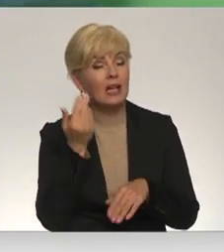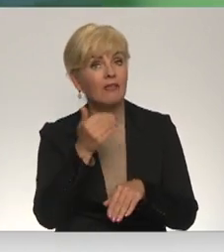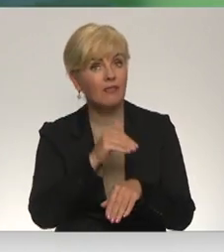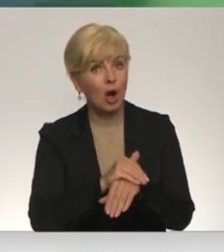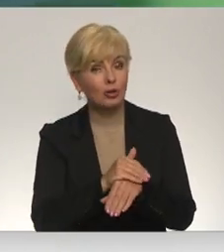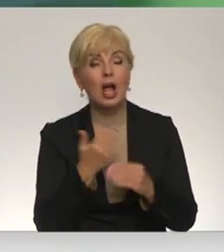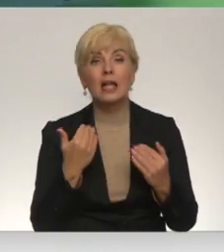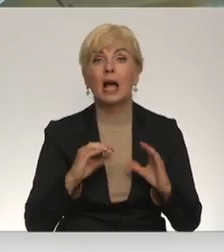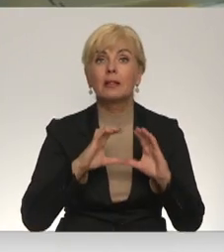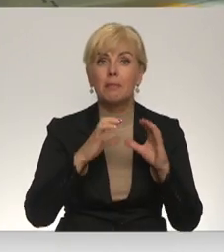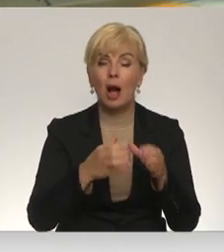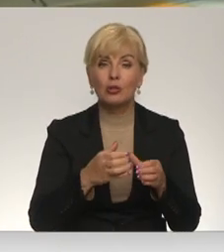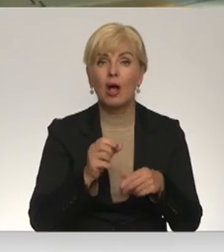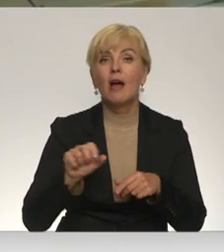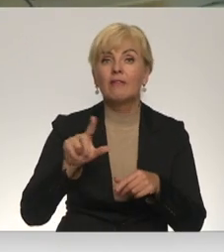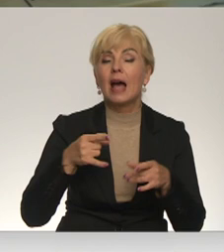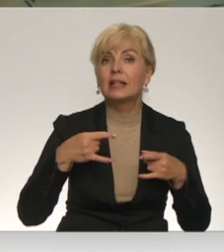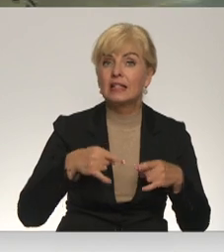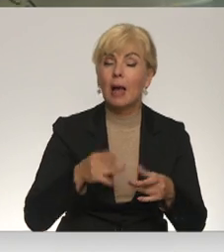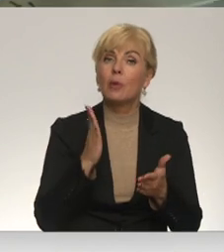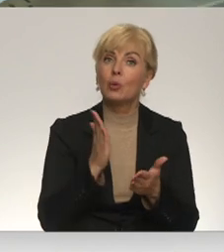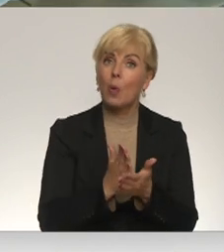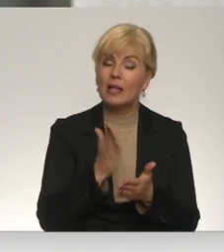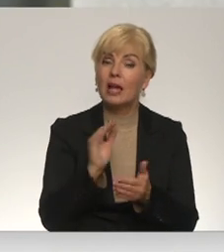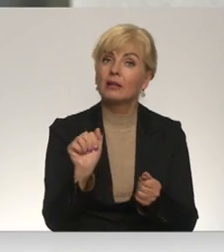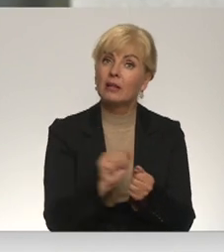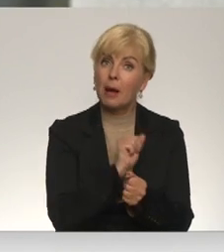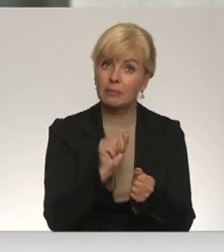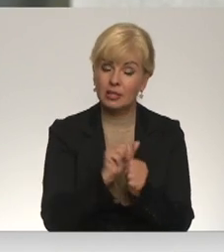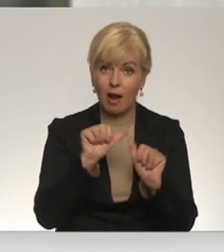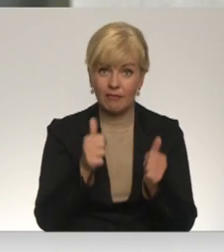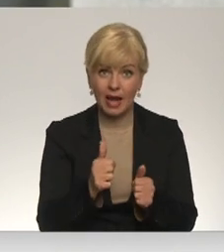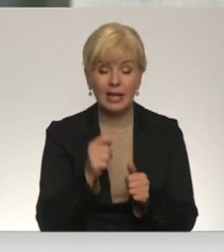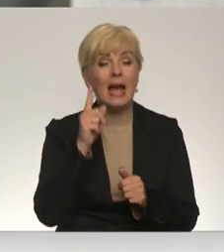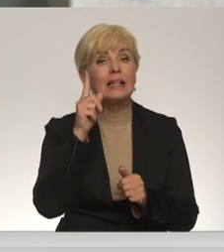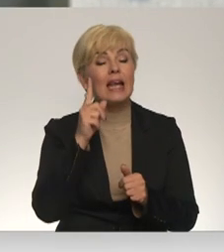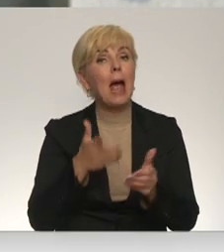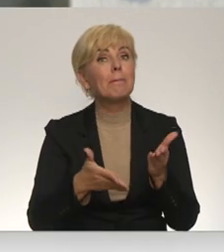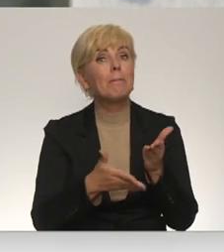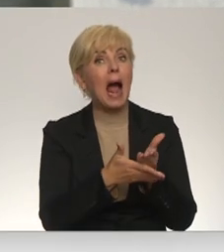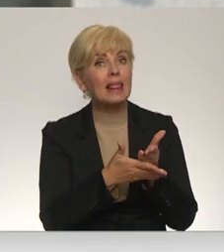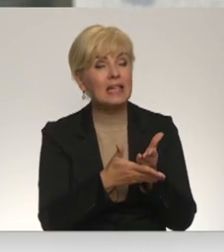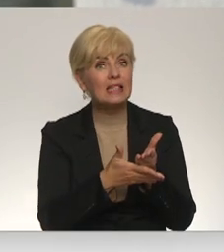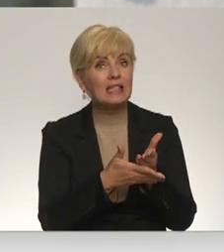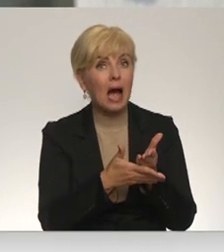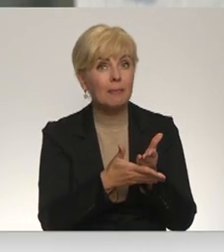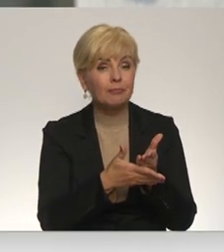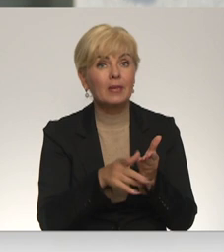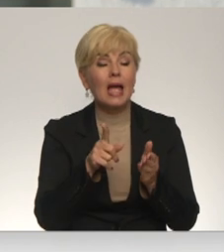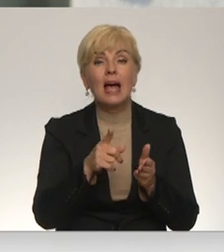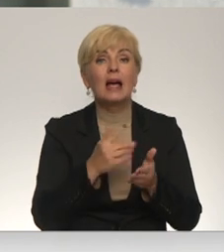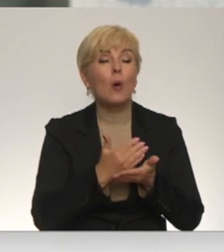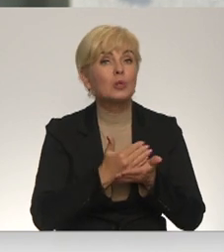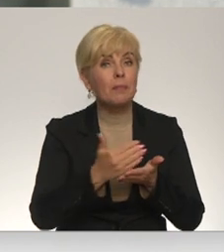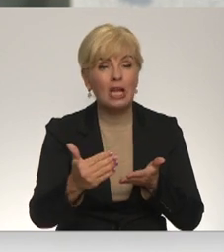šobrīd pasaulē arvien vairāk dzemdības atkal norit dabiskā veidā. Iejaucamies tikai tad, ja nu, tās neiet uz priekšu tā